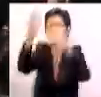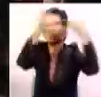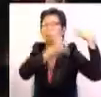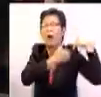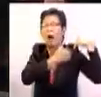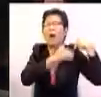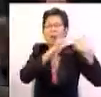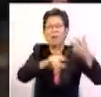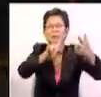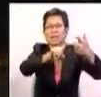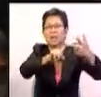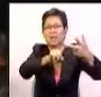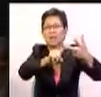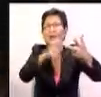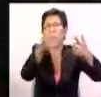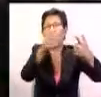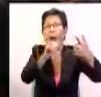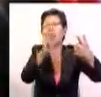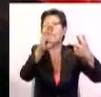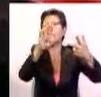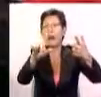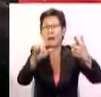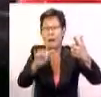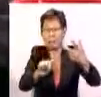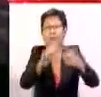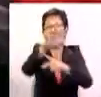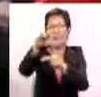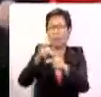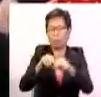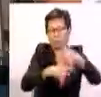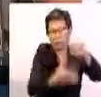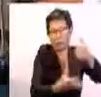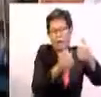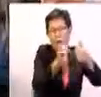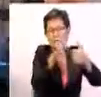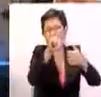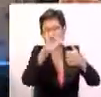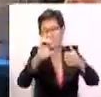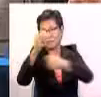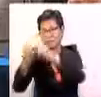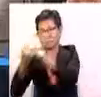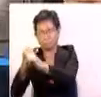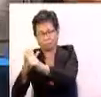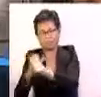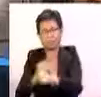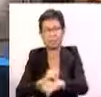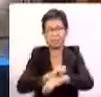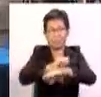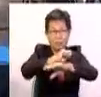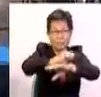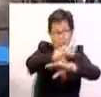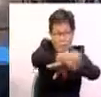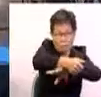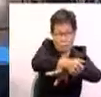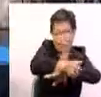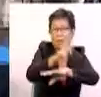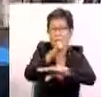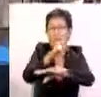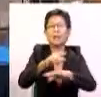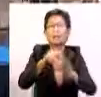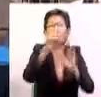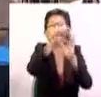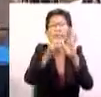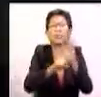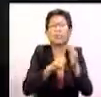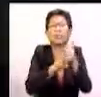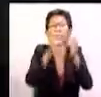dan 3 pertuduhan pengubahan wang haram membabitkan dana SRC International. Pendakwaan dijalankan mengikut Seksyen